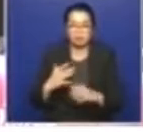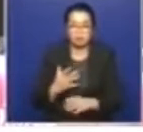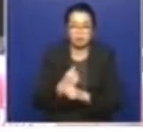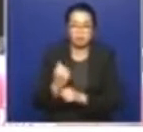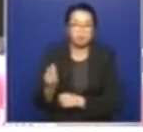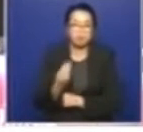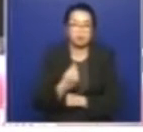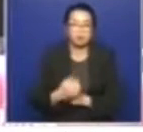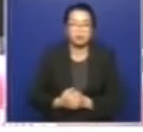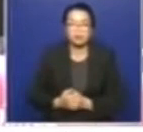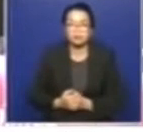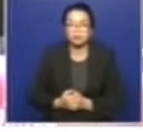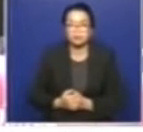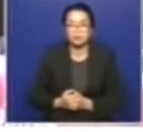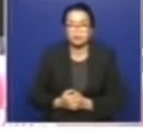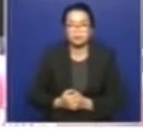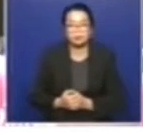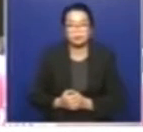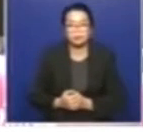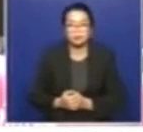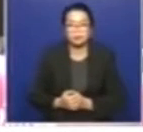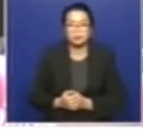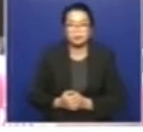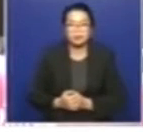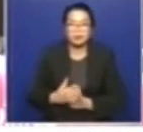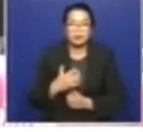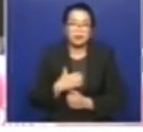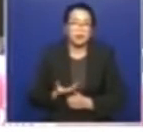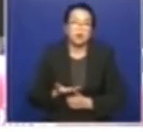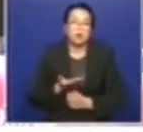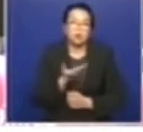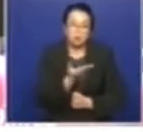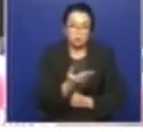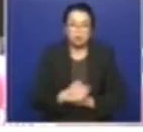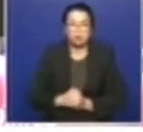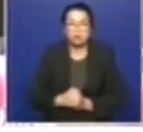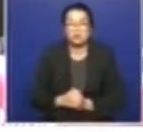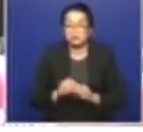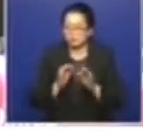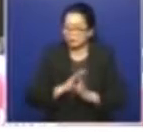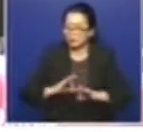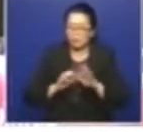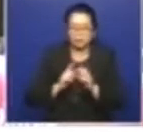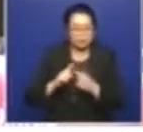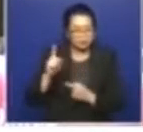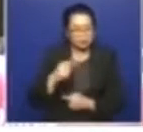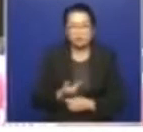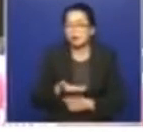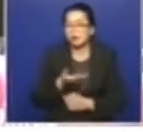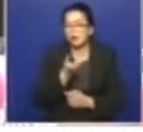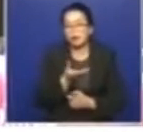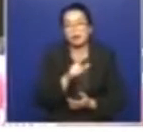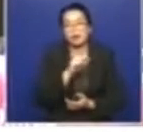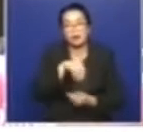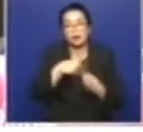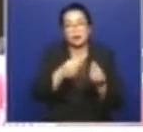ทั้งวันวันนี้ก็คือหลายท่านมาลงที่อยากให้ท่านลาออกแต่ผมไม่ใจร้ายขนาดนั้นหรอก